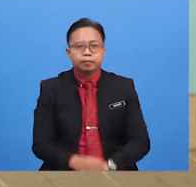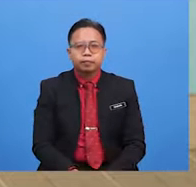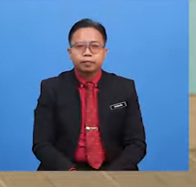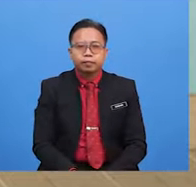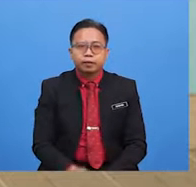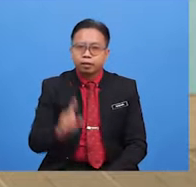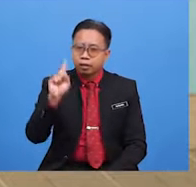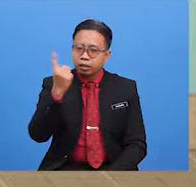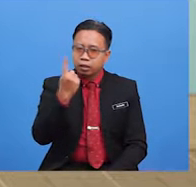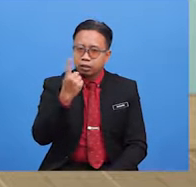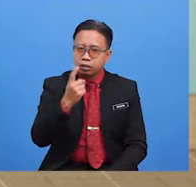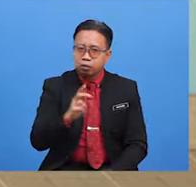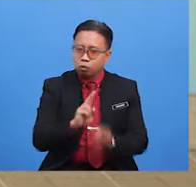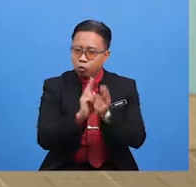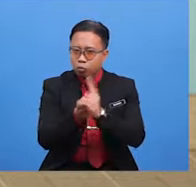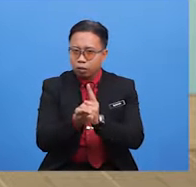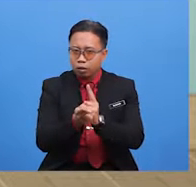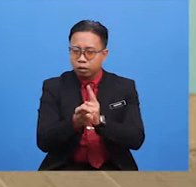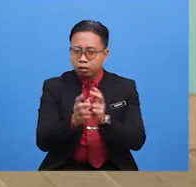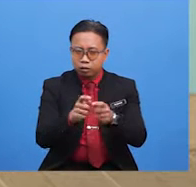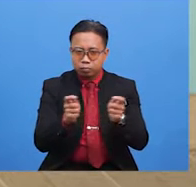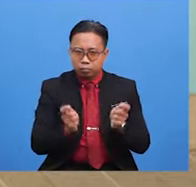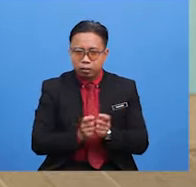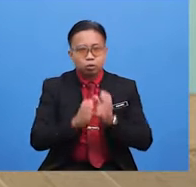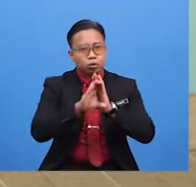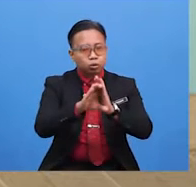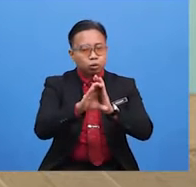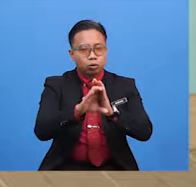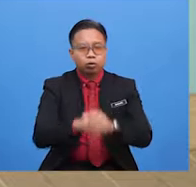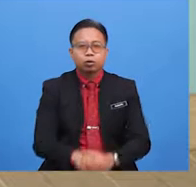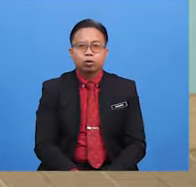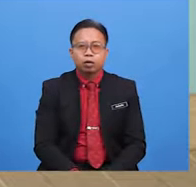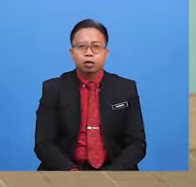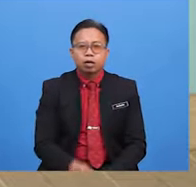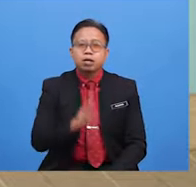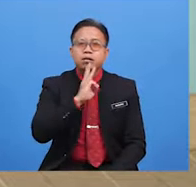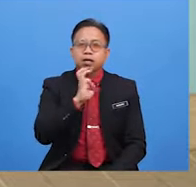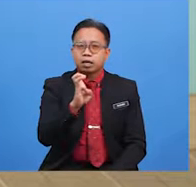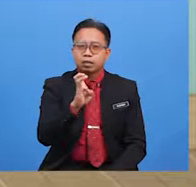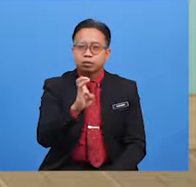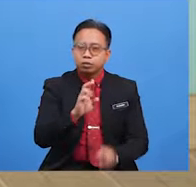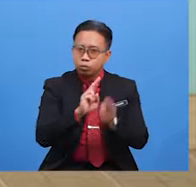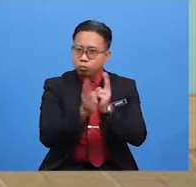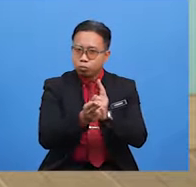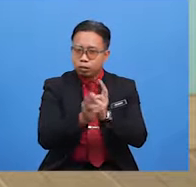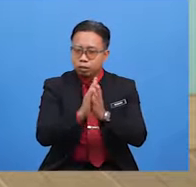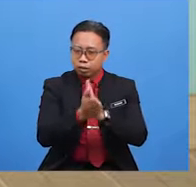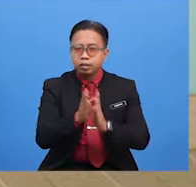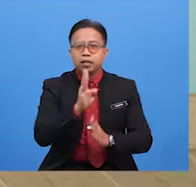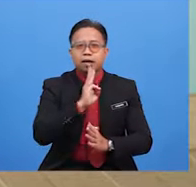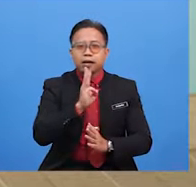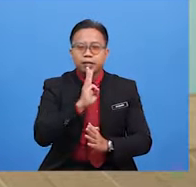Hanya perubahan keadaan yang berlaku. Contohnya, ais berubah bentuk menjadi air,